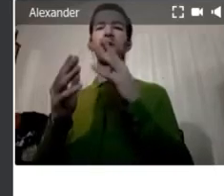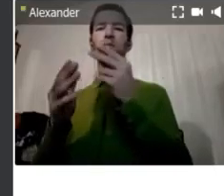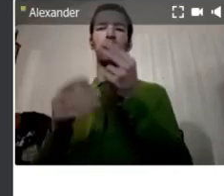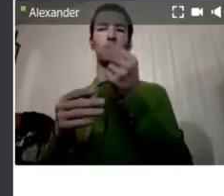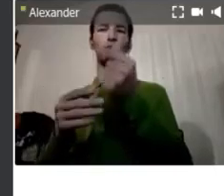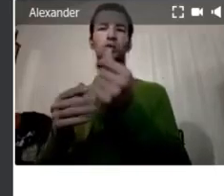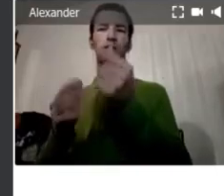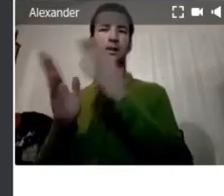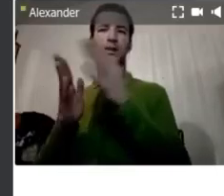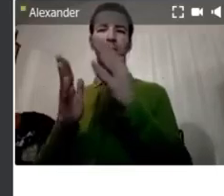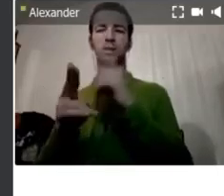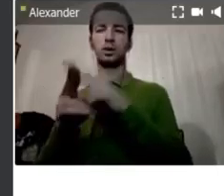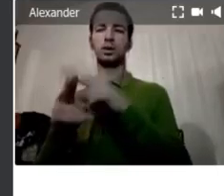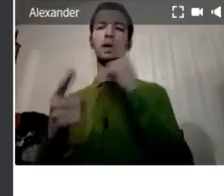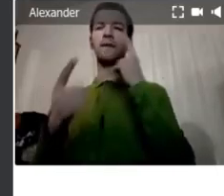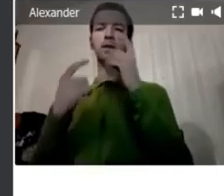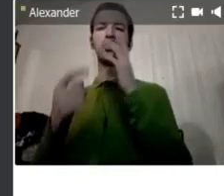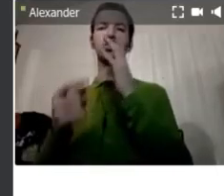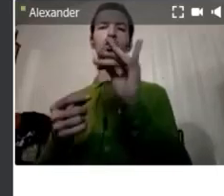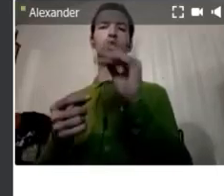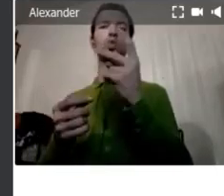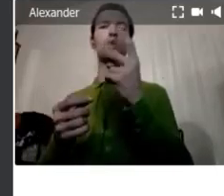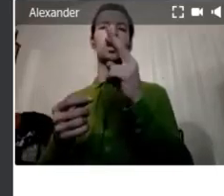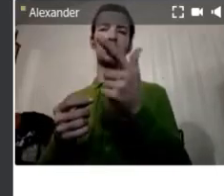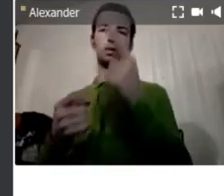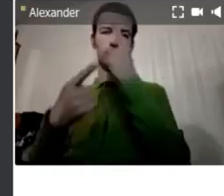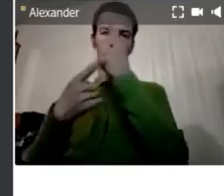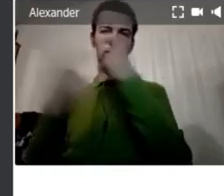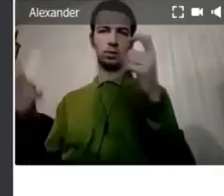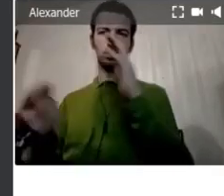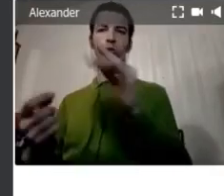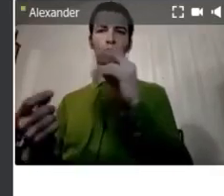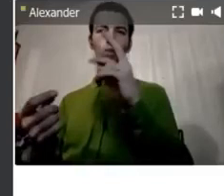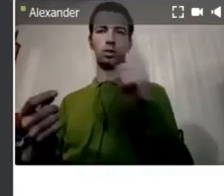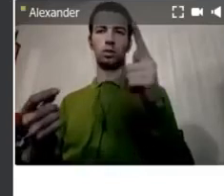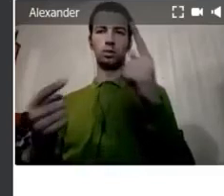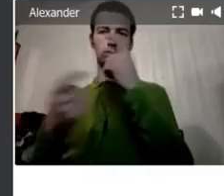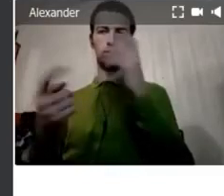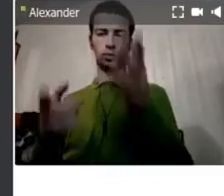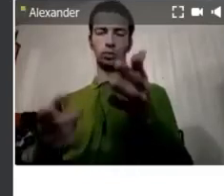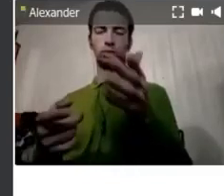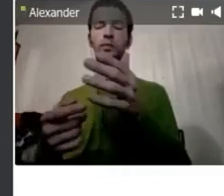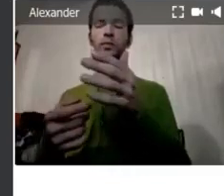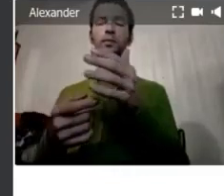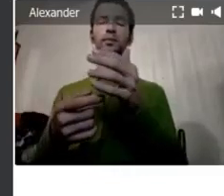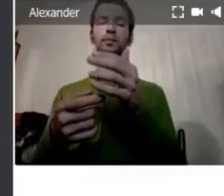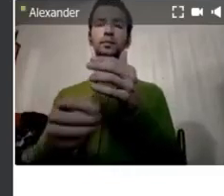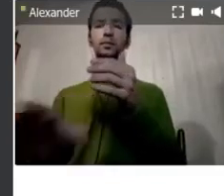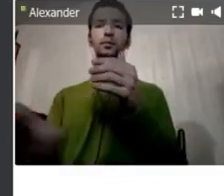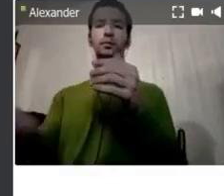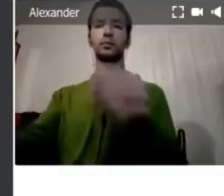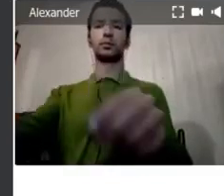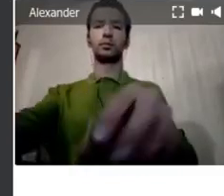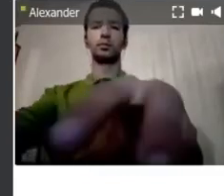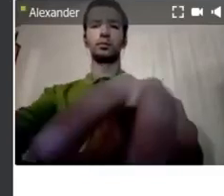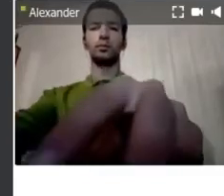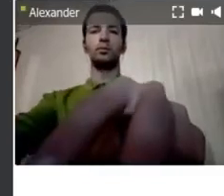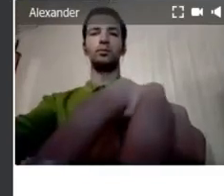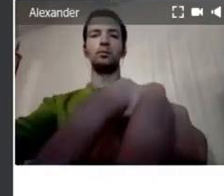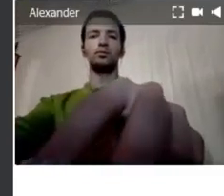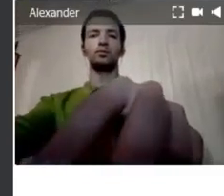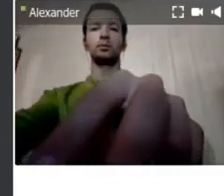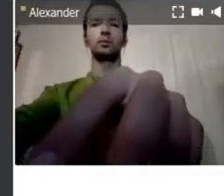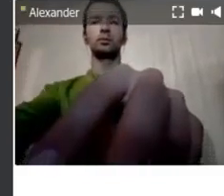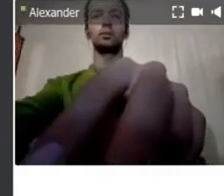Посмотрим, что там, на каком этапе. Но там планируется не просто, что это будет что-то